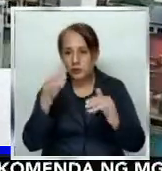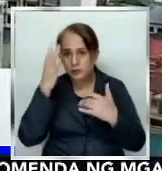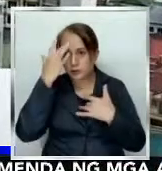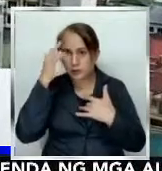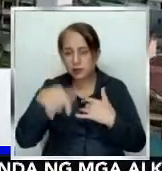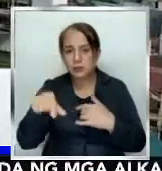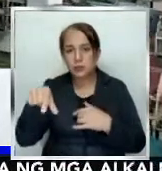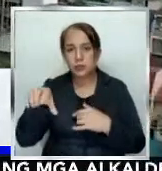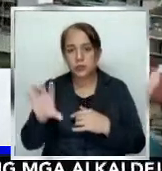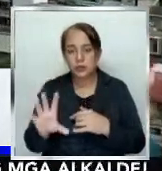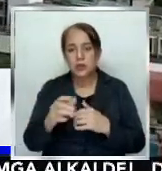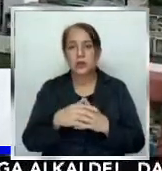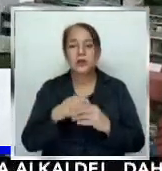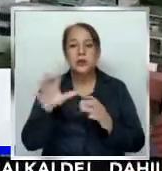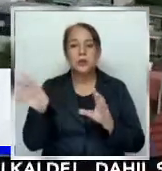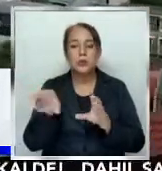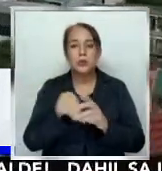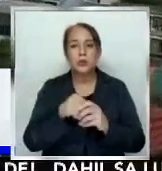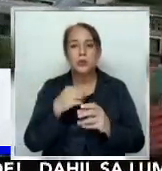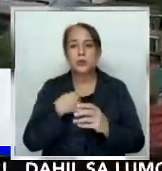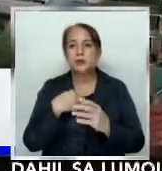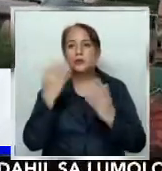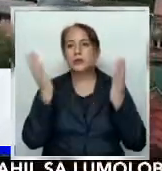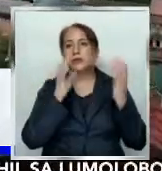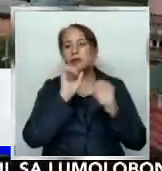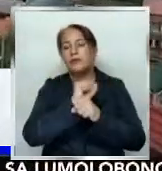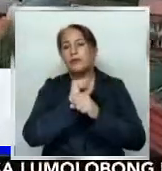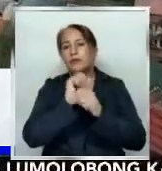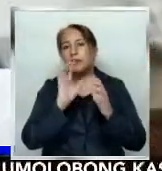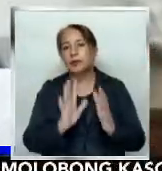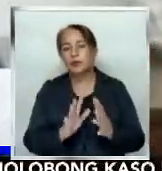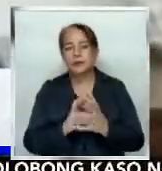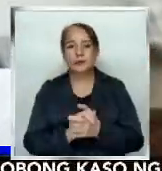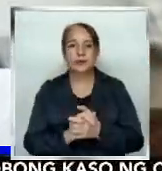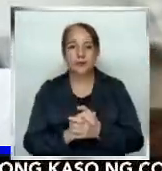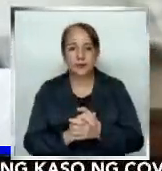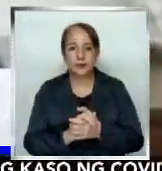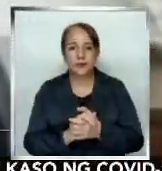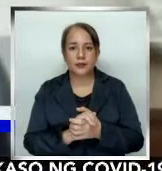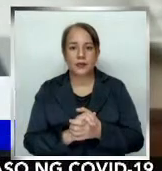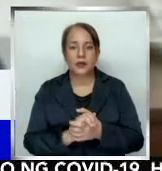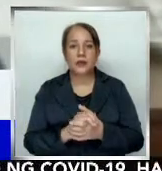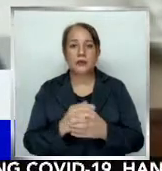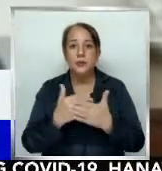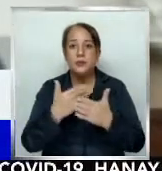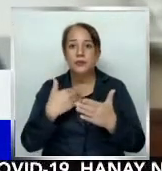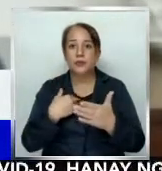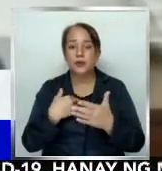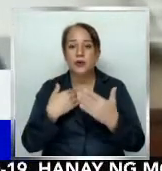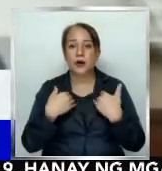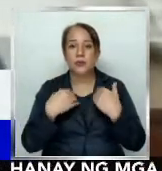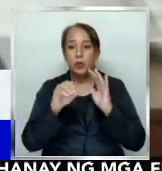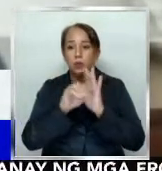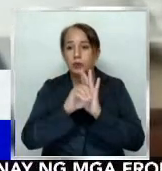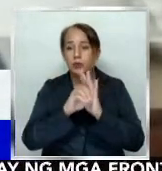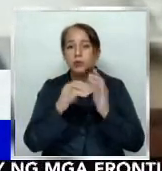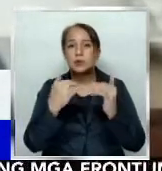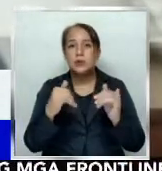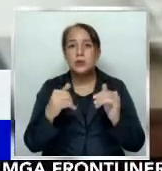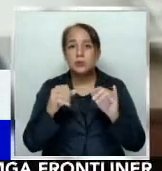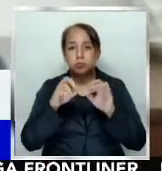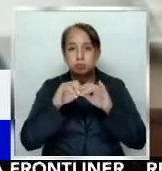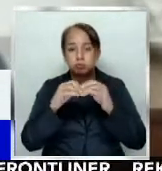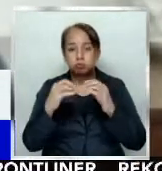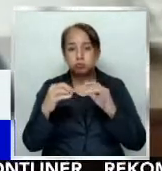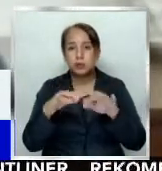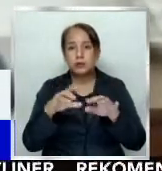mga tinatamaan, mga frontline medical at essential workers. Bago pa man nagkaroon ng Omicron surge, Delta surge pa lang,